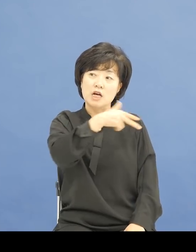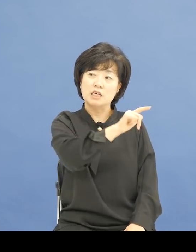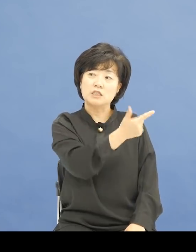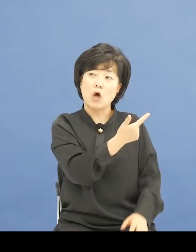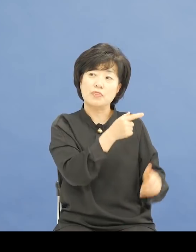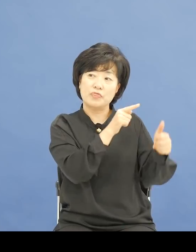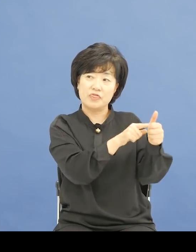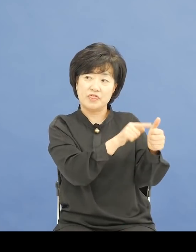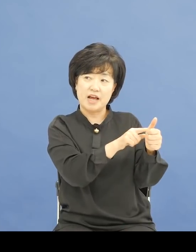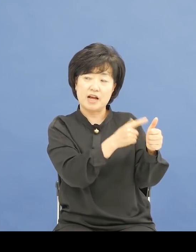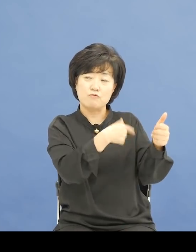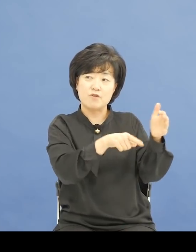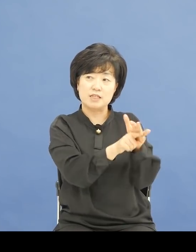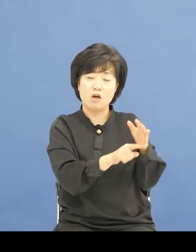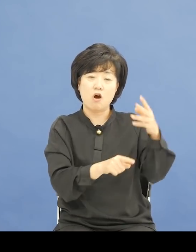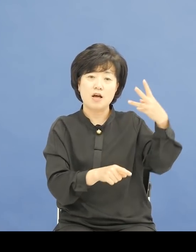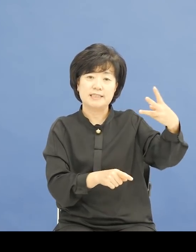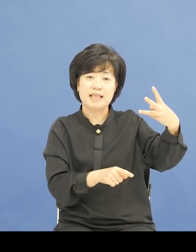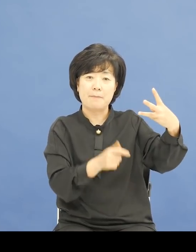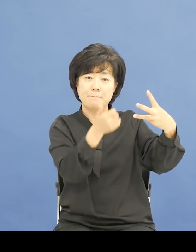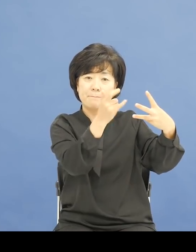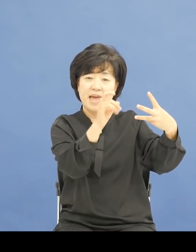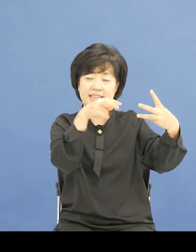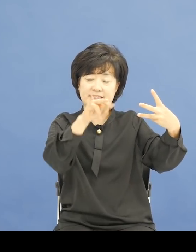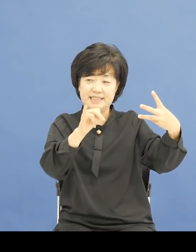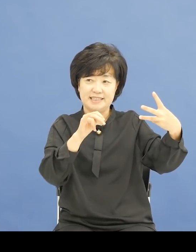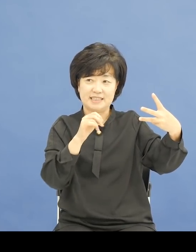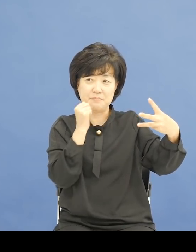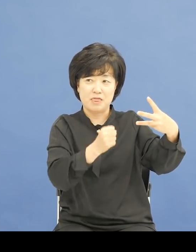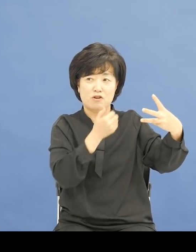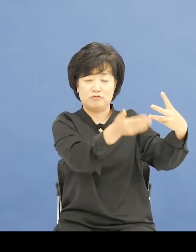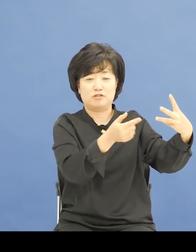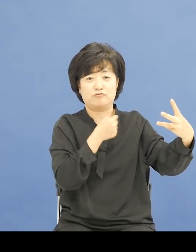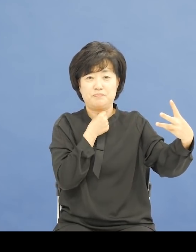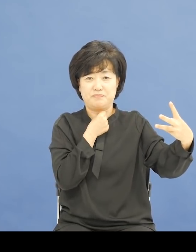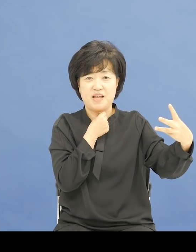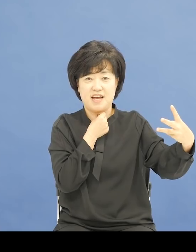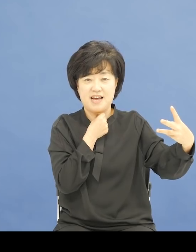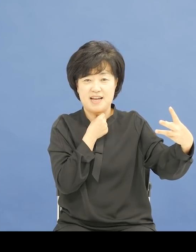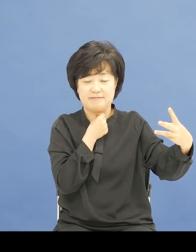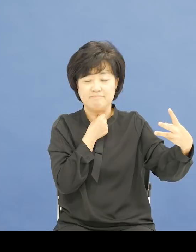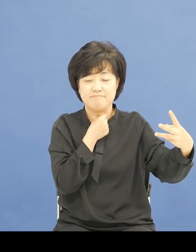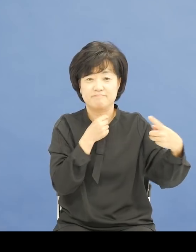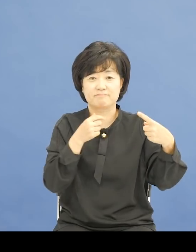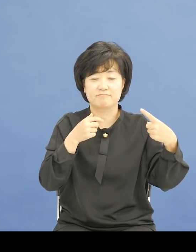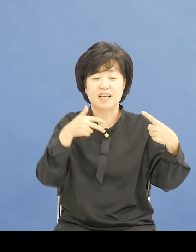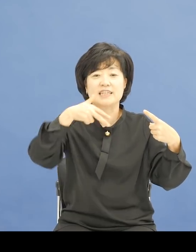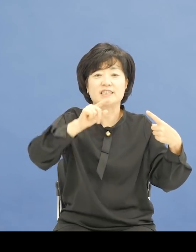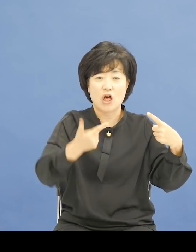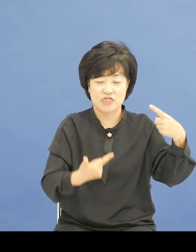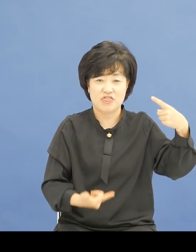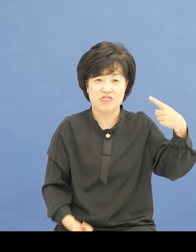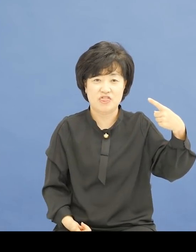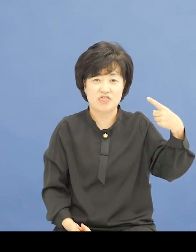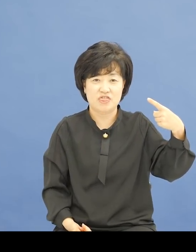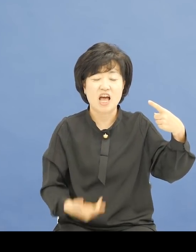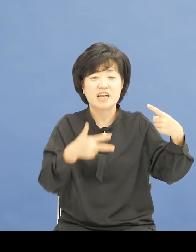나도 전대진 작가님한테 삼행시를 한번 지어드려야 되겠다. 와. 갑자기 한번 생각을 했는데 네네, 와. 오늘 한번 띄워주시죠. 자,